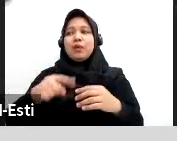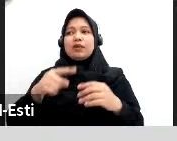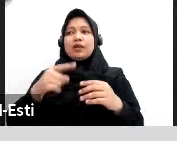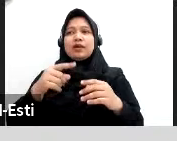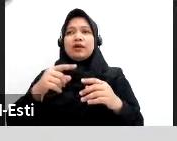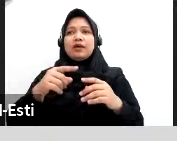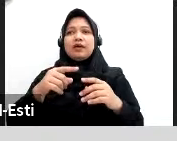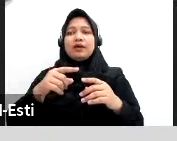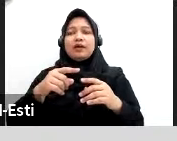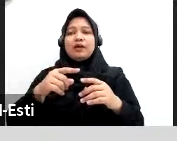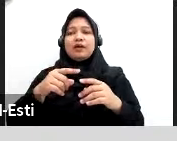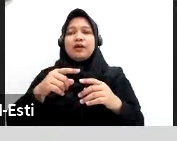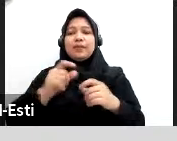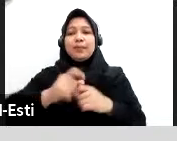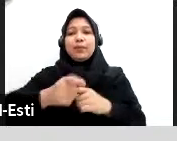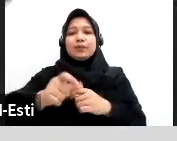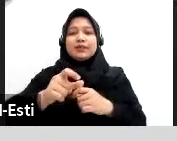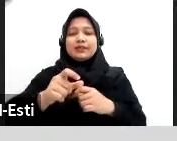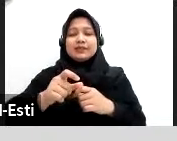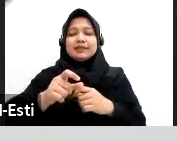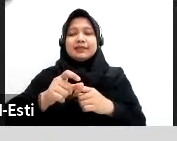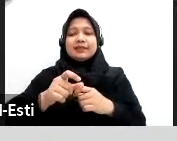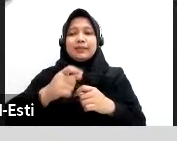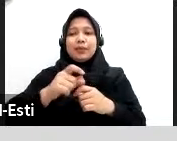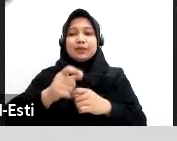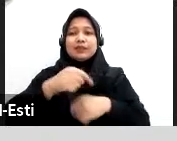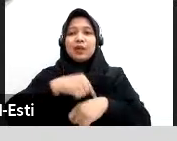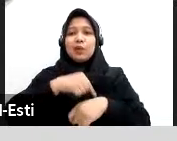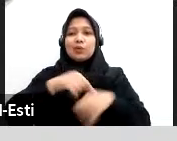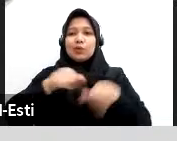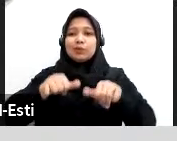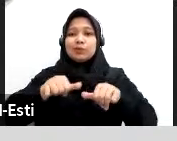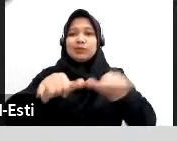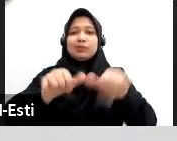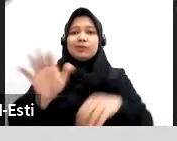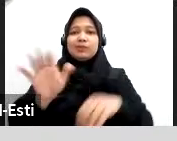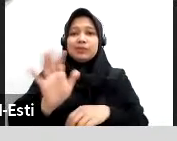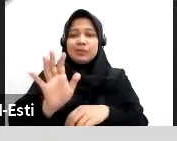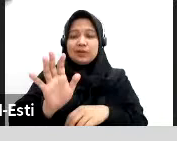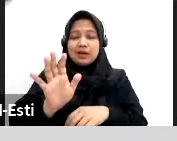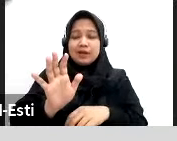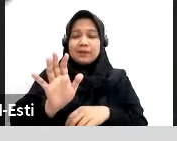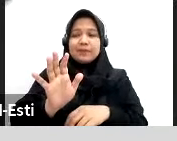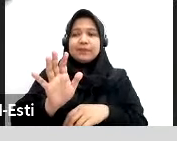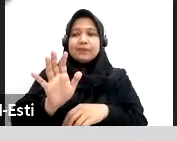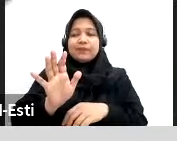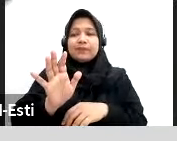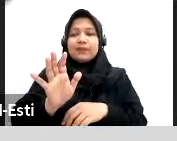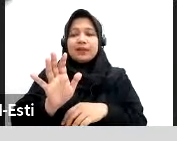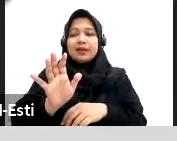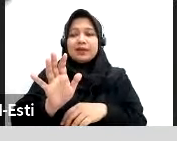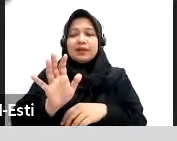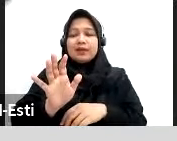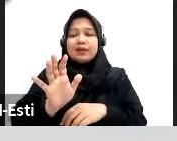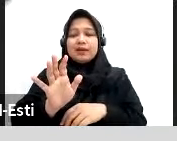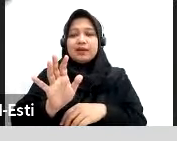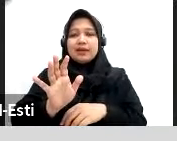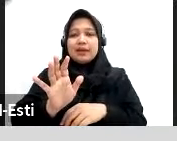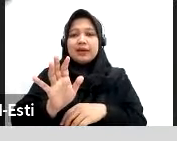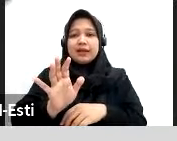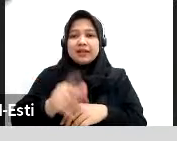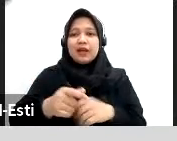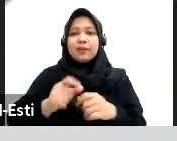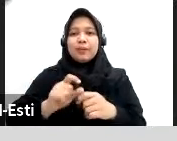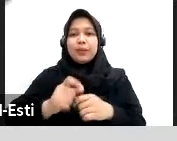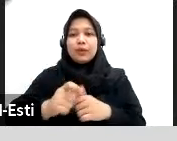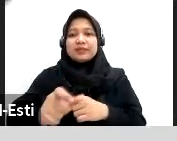atau yang prosesnya tidak terjadi dalam satu waktu dimana prosesnya itu tidak bisa direspon secara